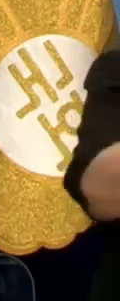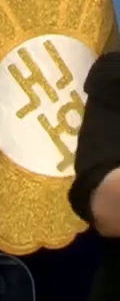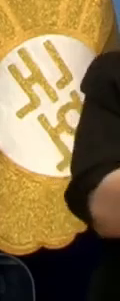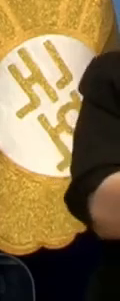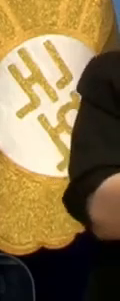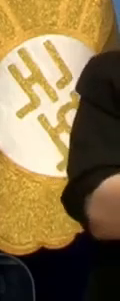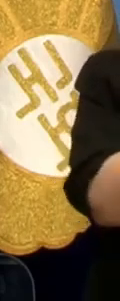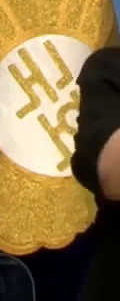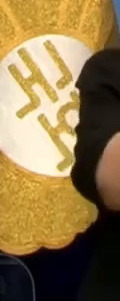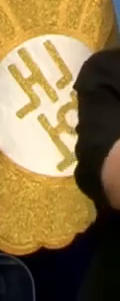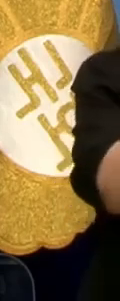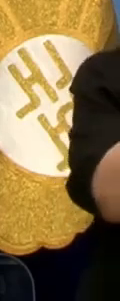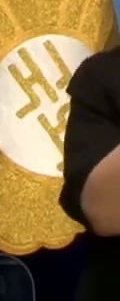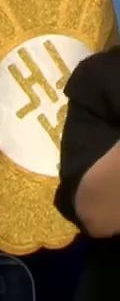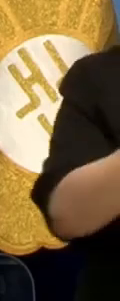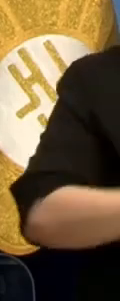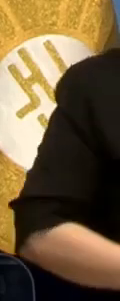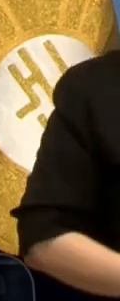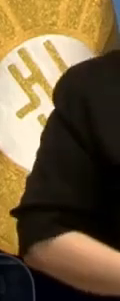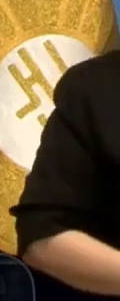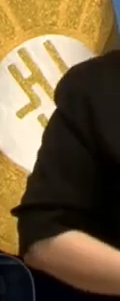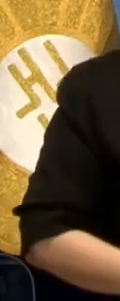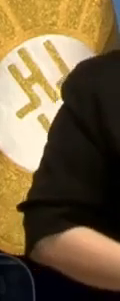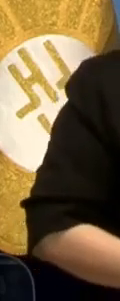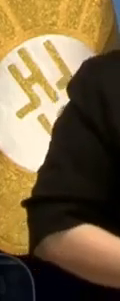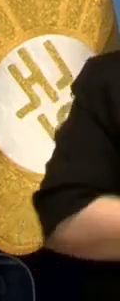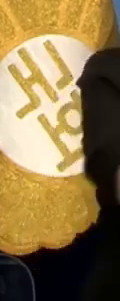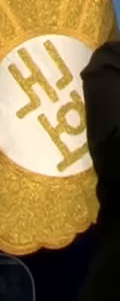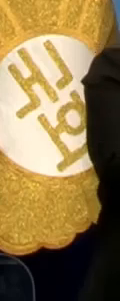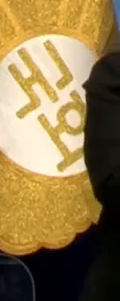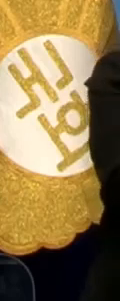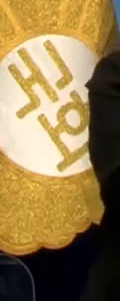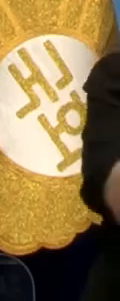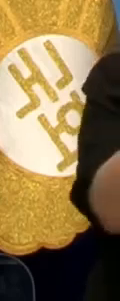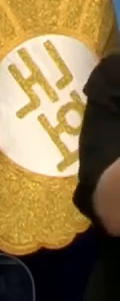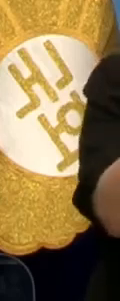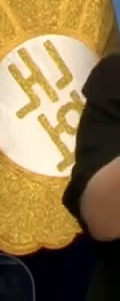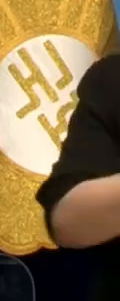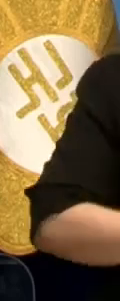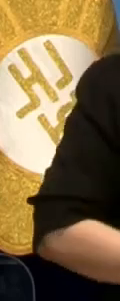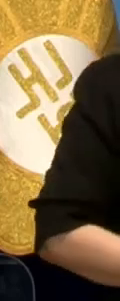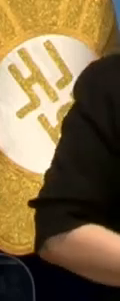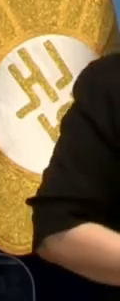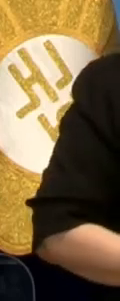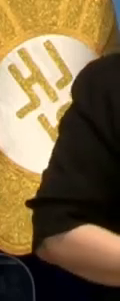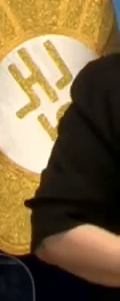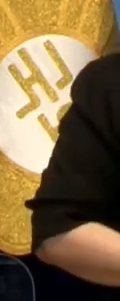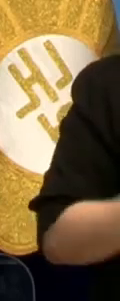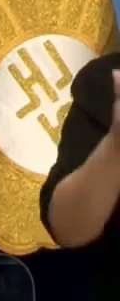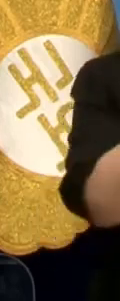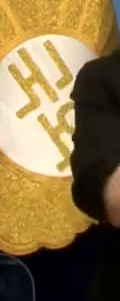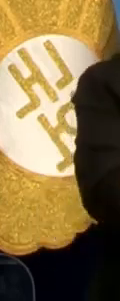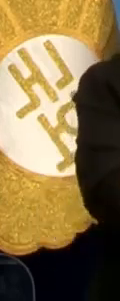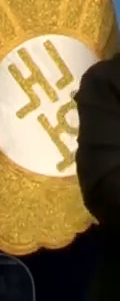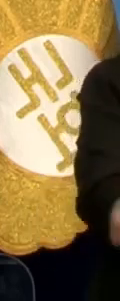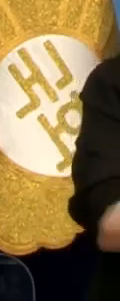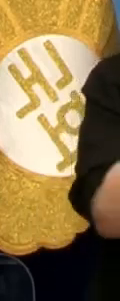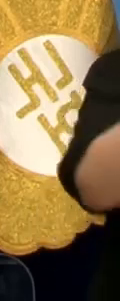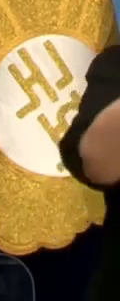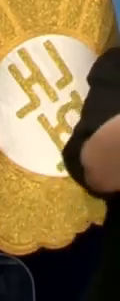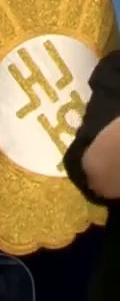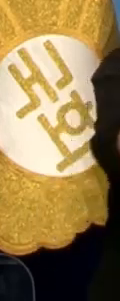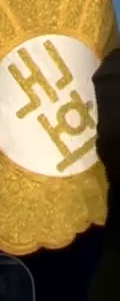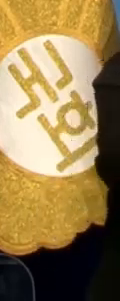토지세와 탄소세에 해당됩니다. 이 세 가지로 시작을 하게 되겠습니다. 그리고